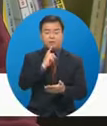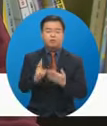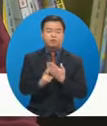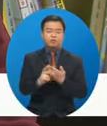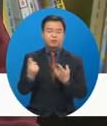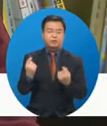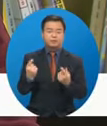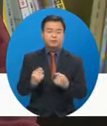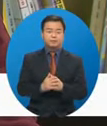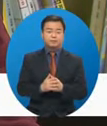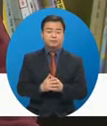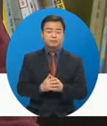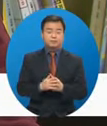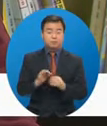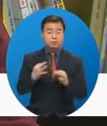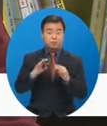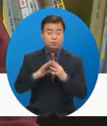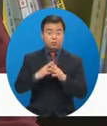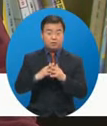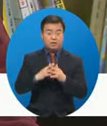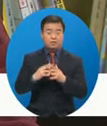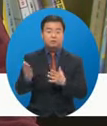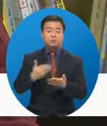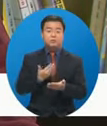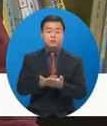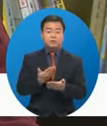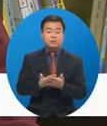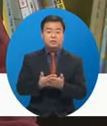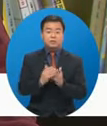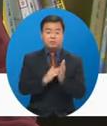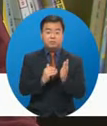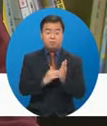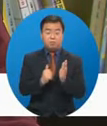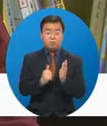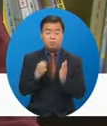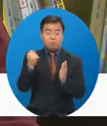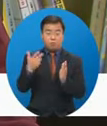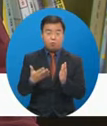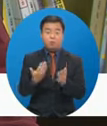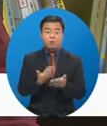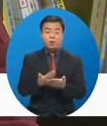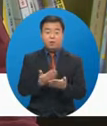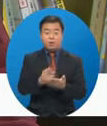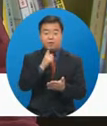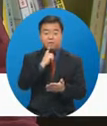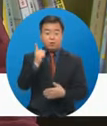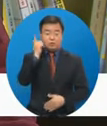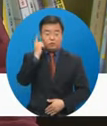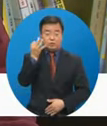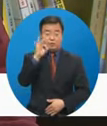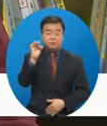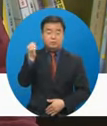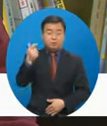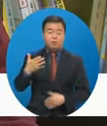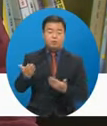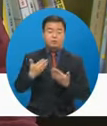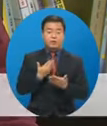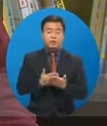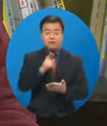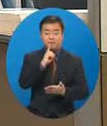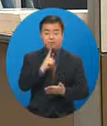본을 해라는 비밀번호를 알려 달라 거나 휴대폰에 문제 머라이어 달아 이건 과도한 개인정보 요구 않은 사업장도 피하시는게